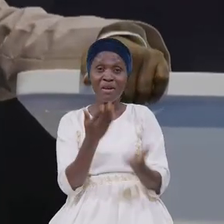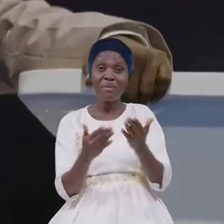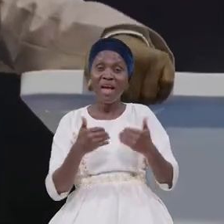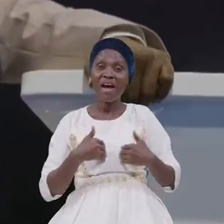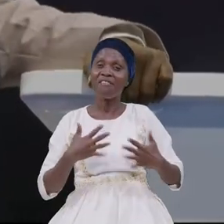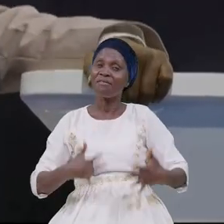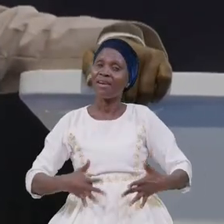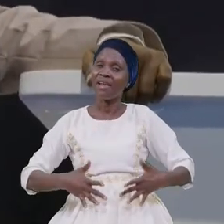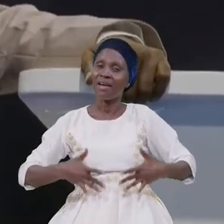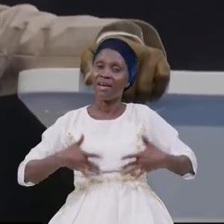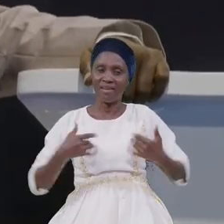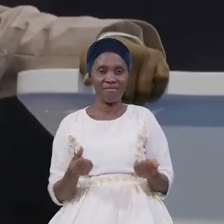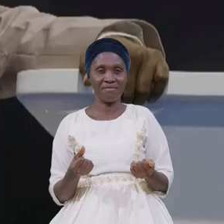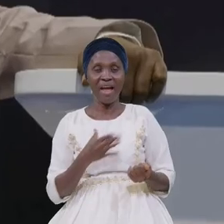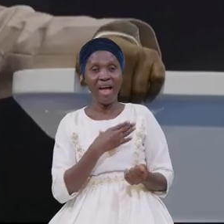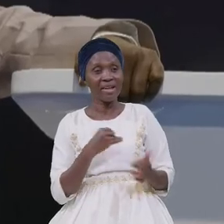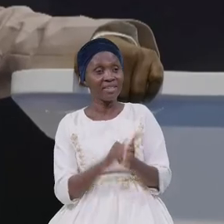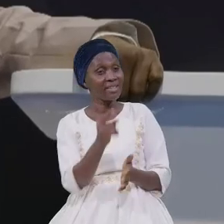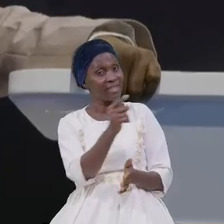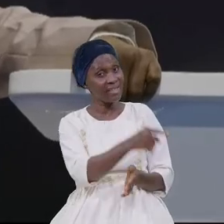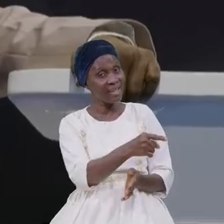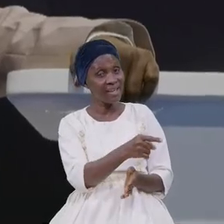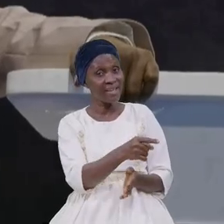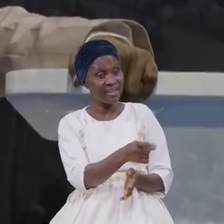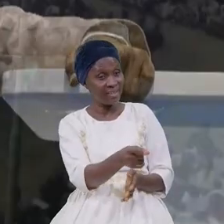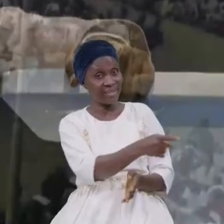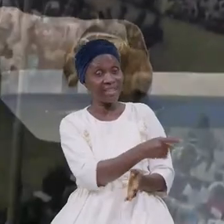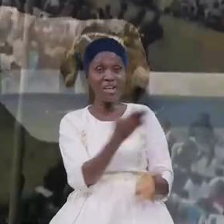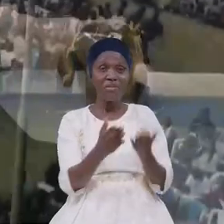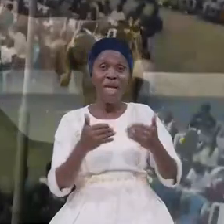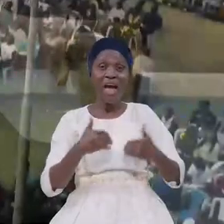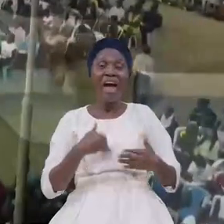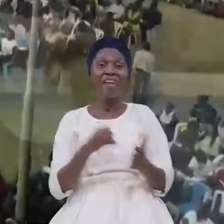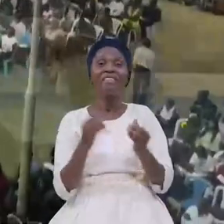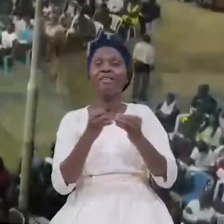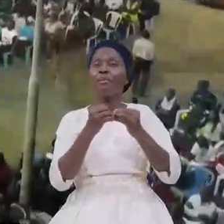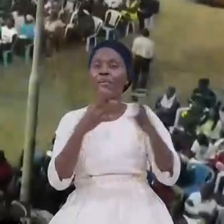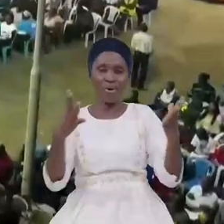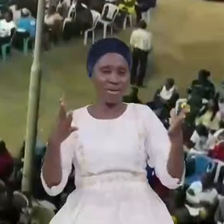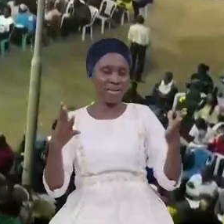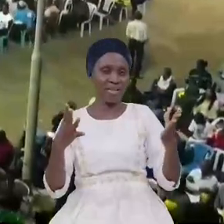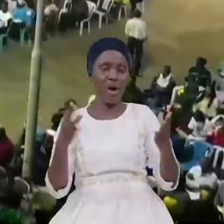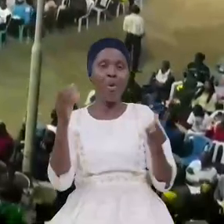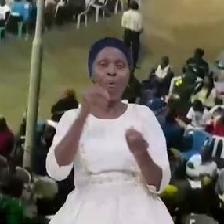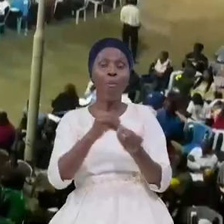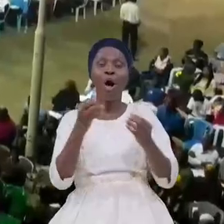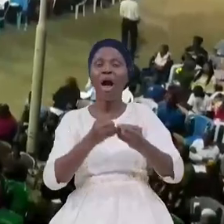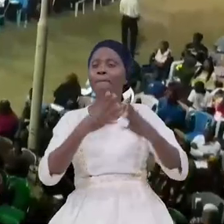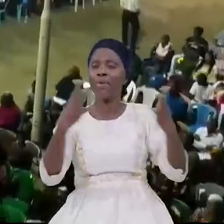brebis aient la vie et qu'elles soient, dites-le-moi, dans